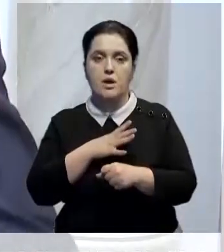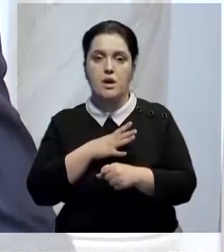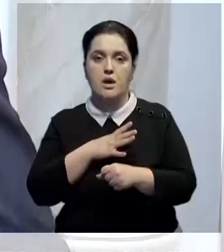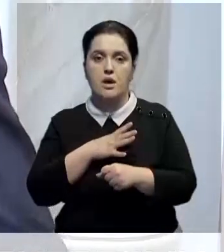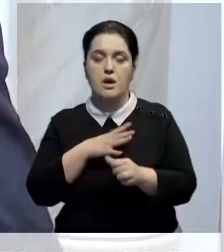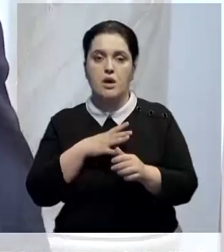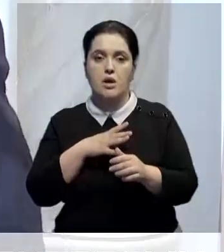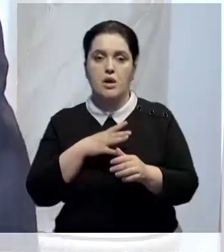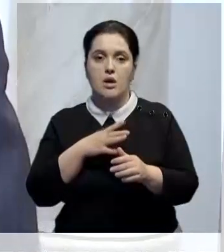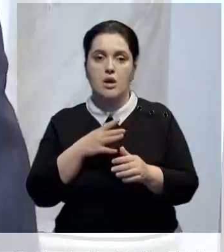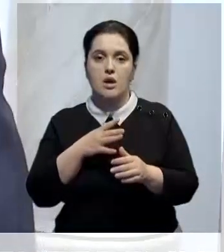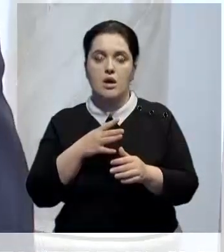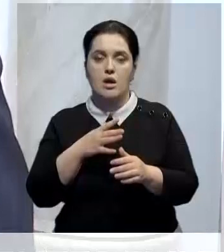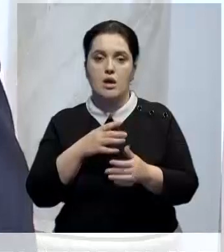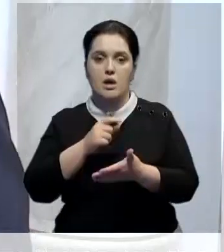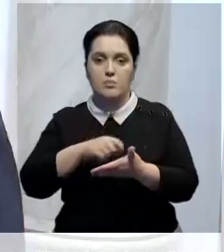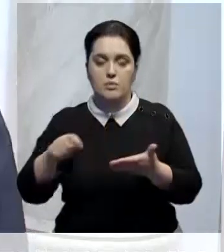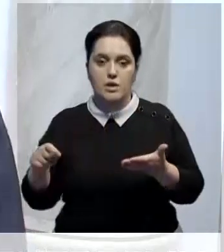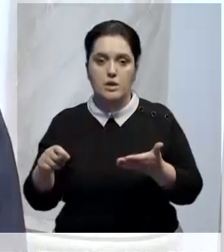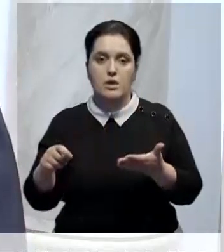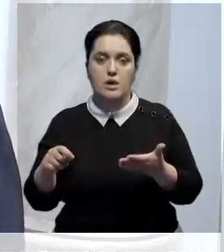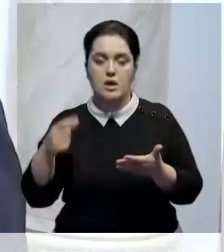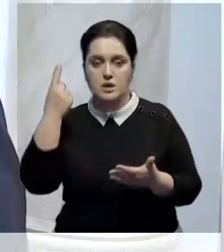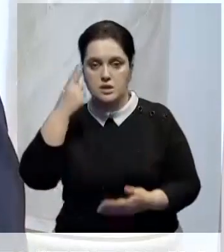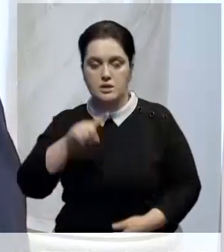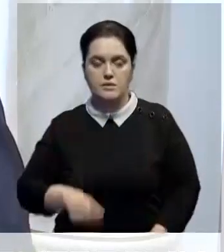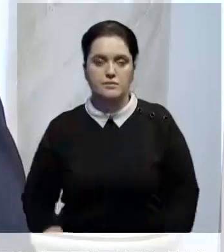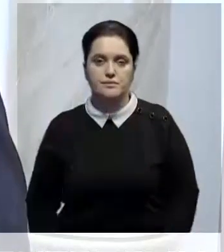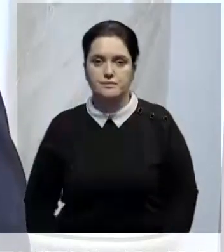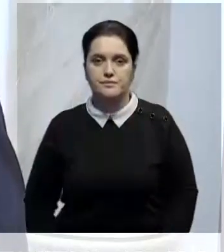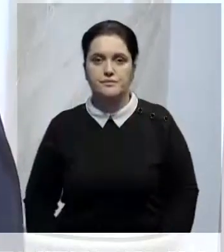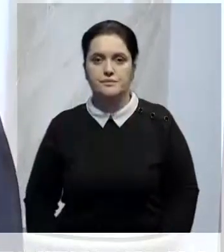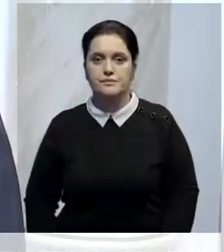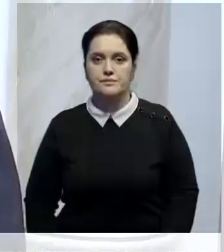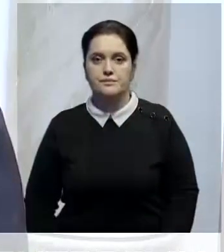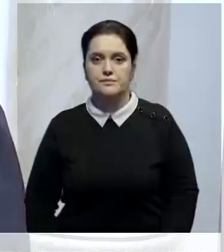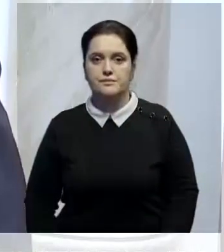С учетом этого мы взяли на карандаш все предложенные идеи и будем работать в этом направлении.